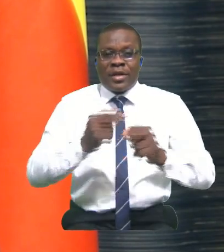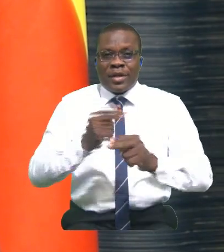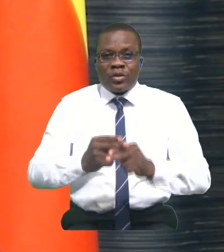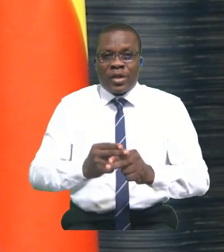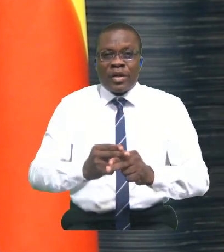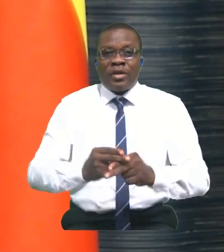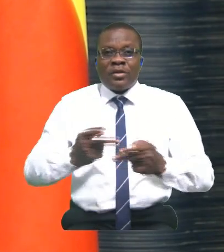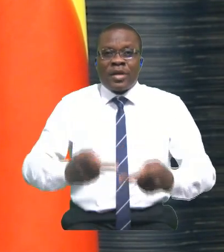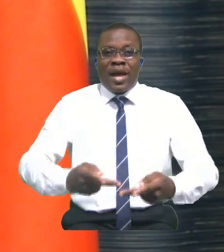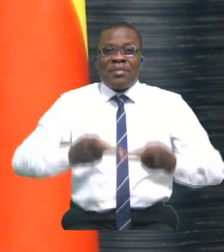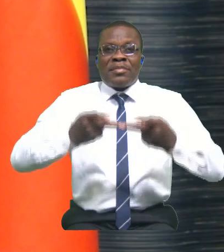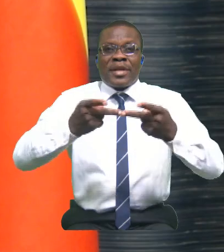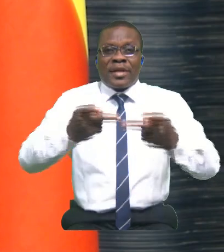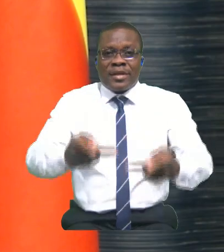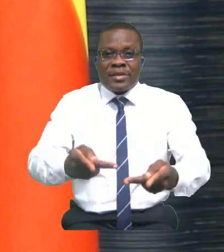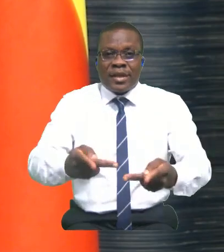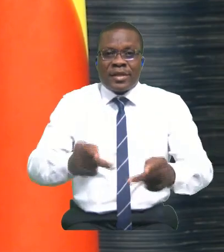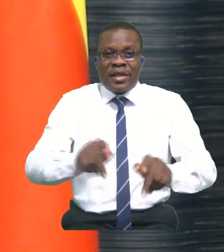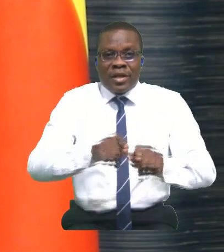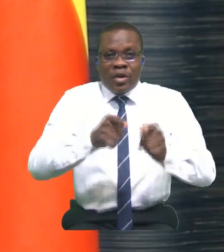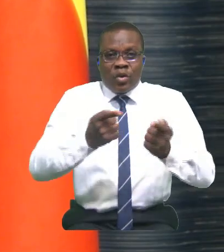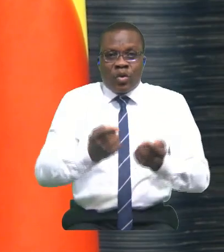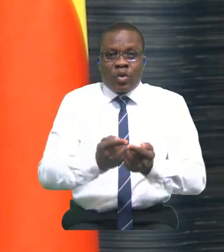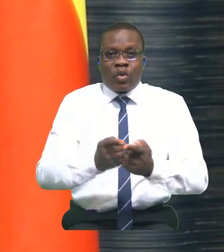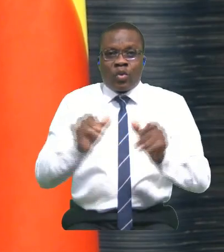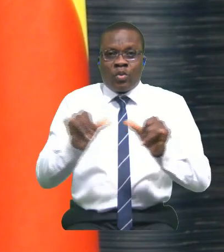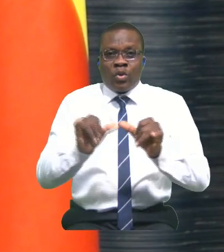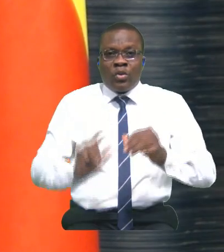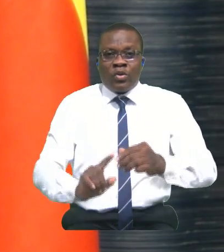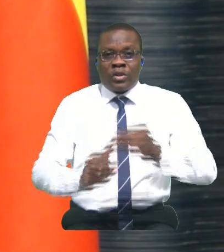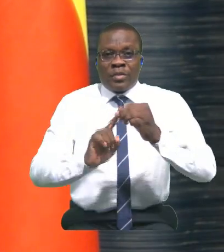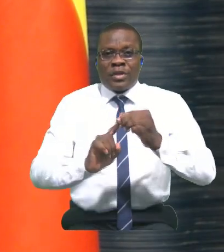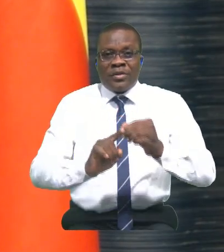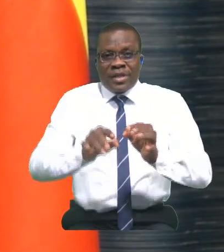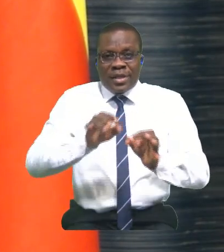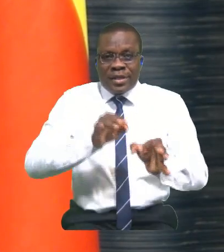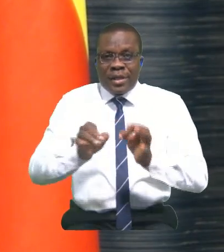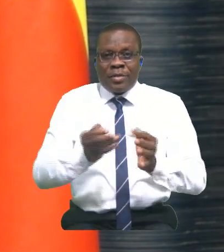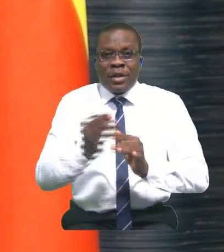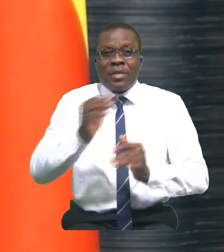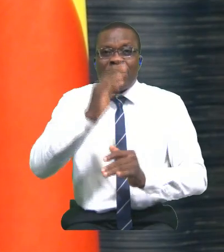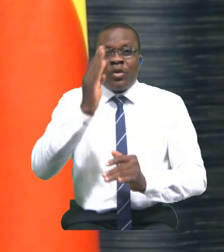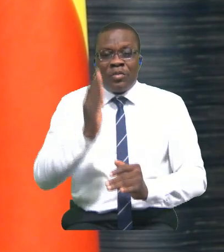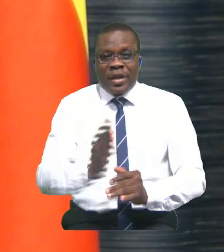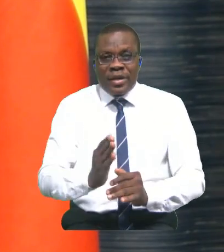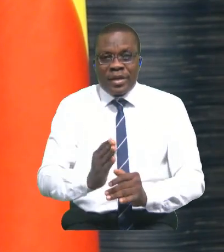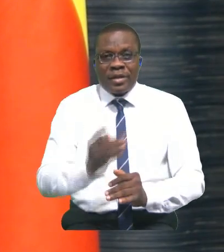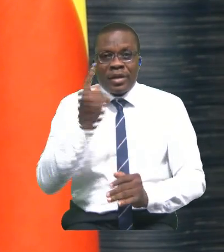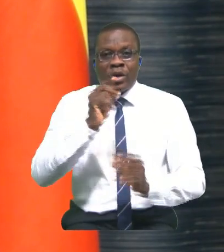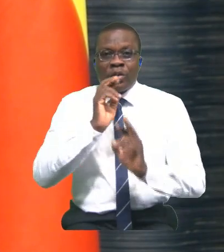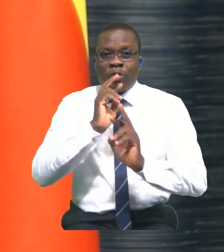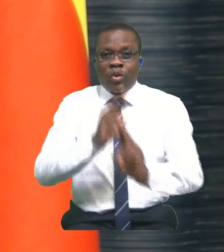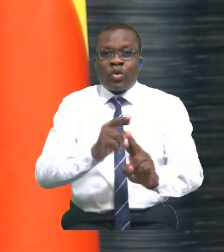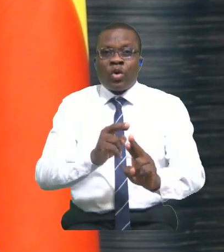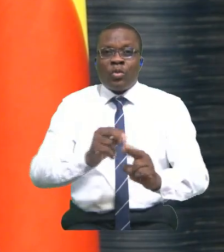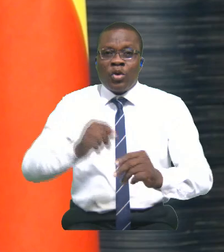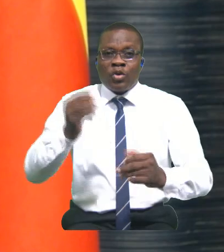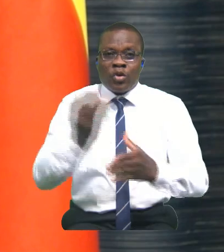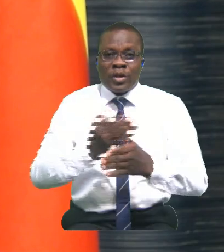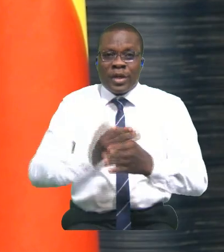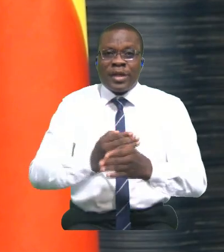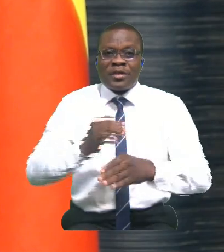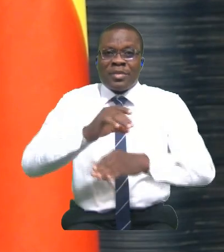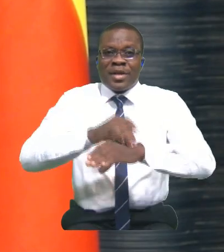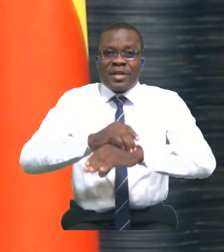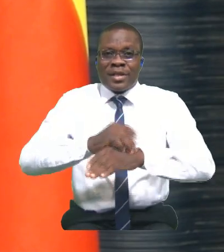présenté le bloc de mesures spécifiques défin par le Bénin pour répondre à la menace terroriste